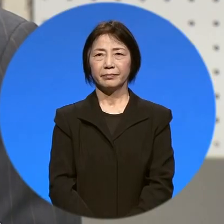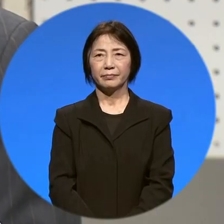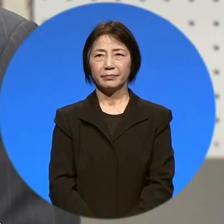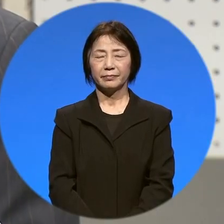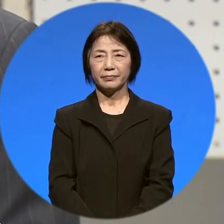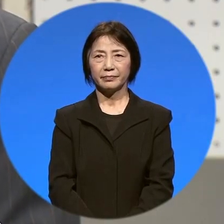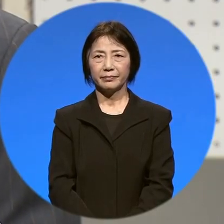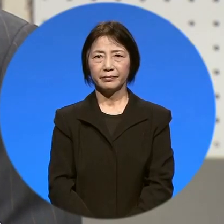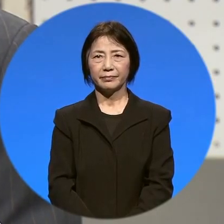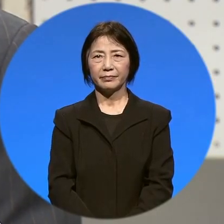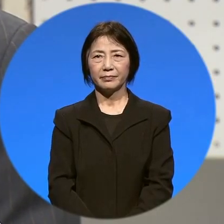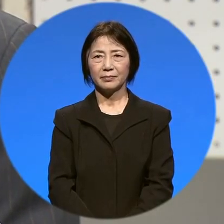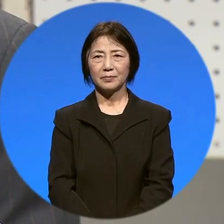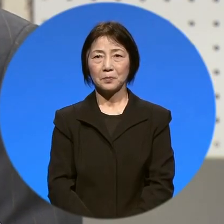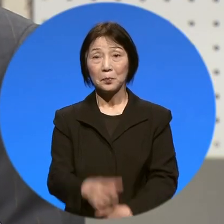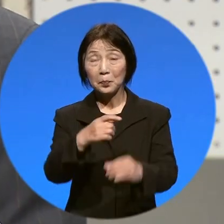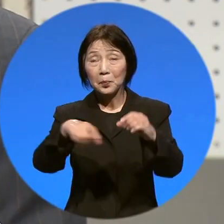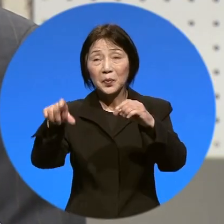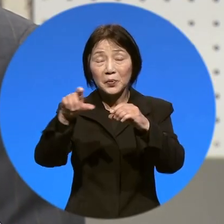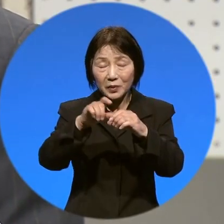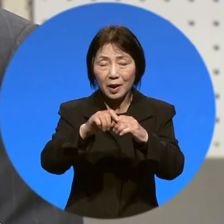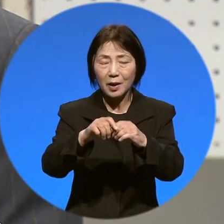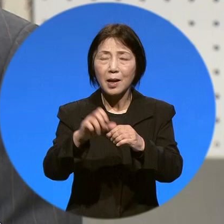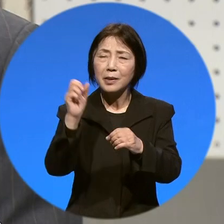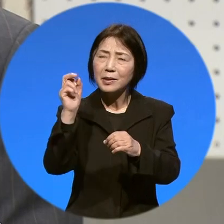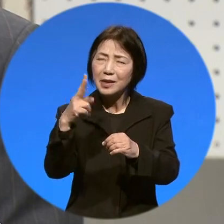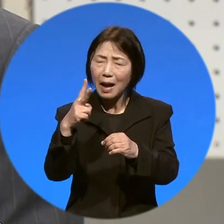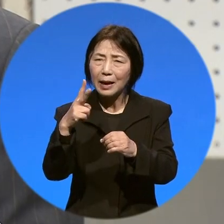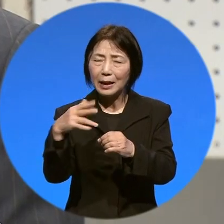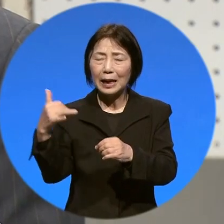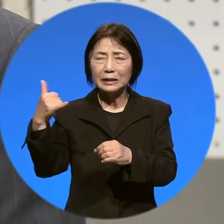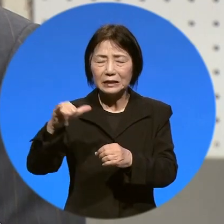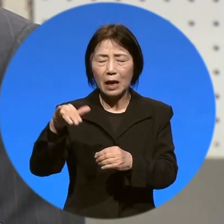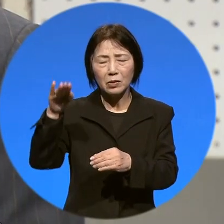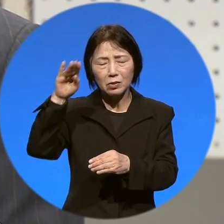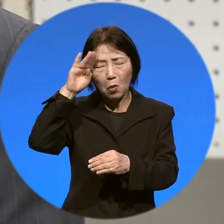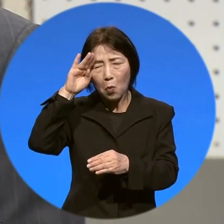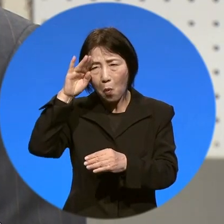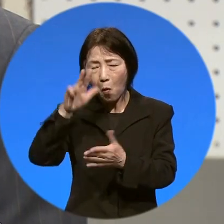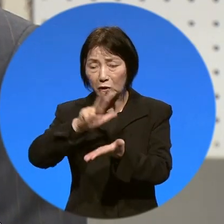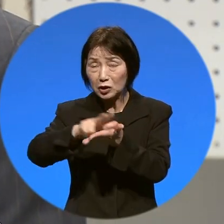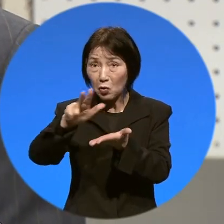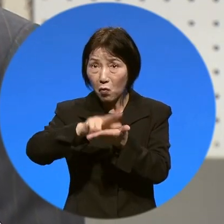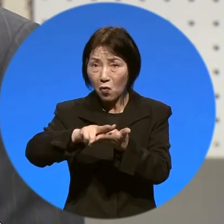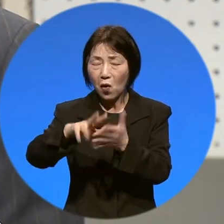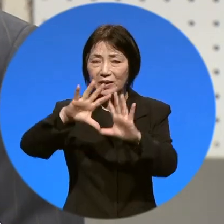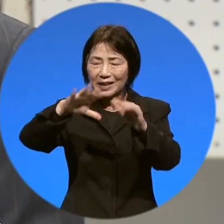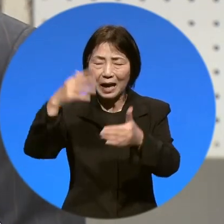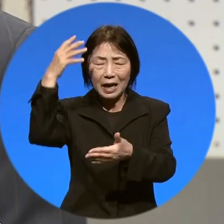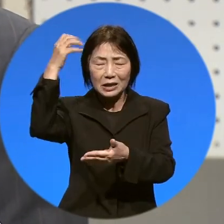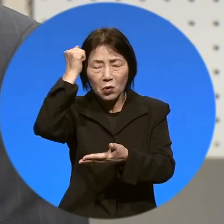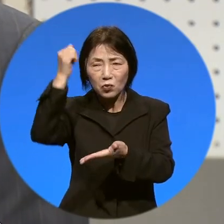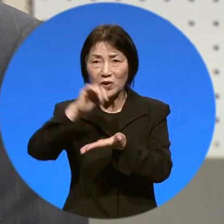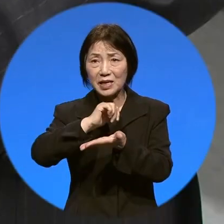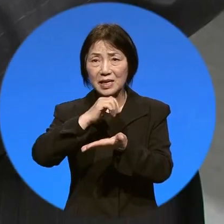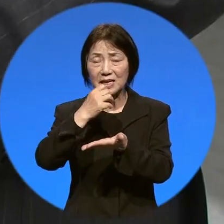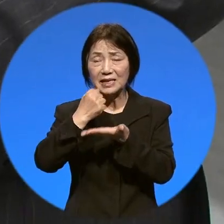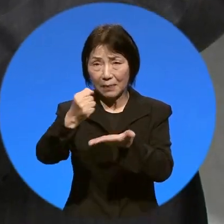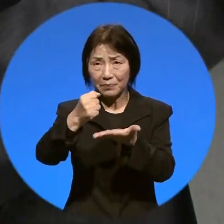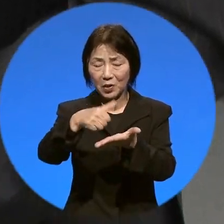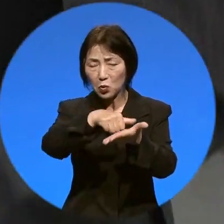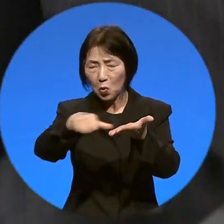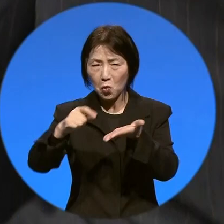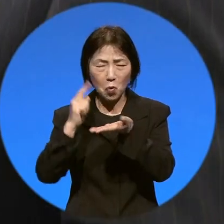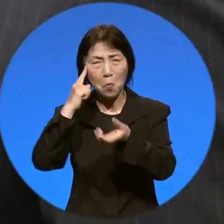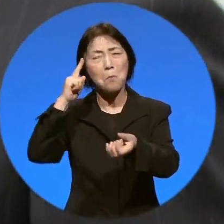世界記憶遺産、さらに2度にわたり知覧特攻資料の世界記憶遺産登録を目指し